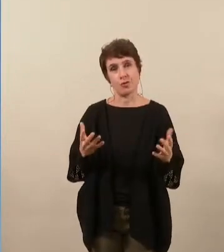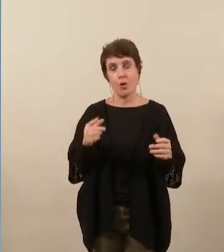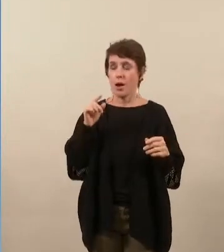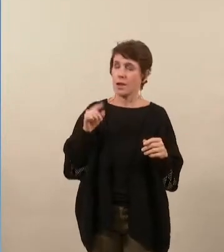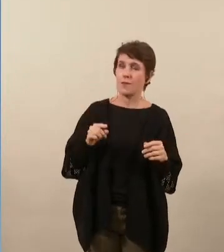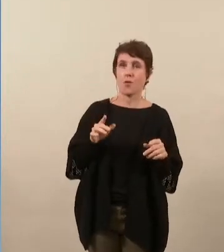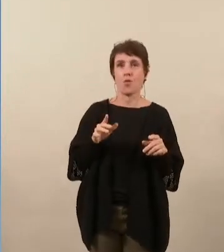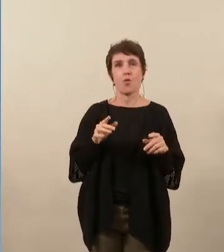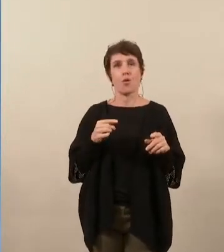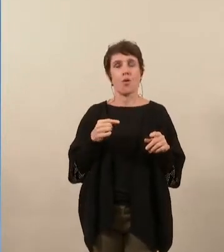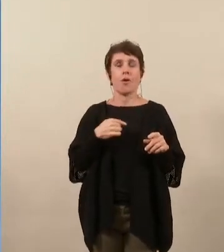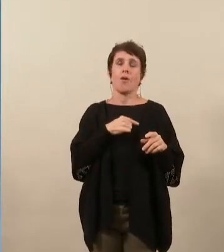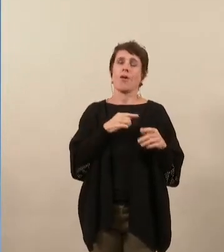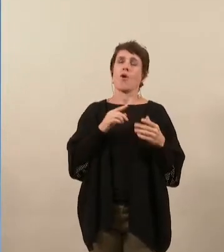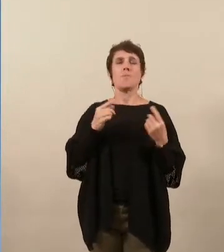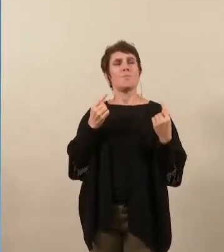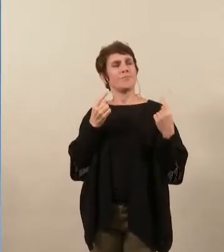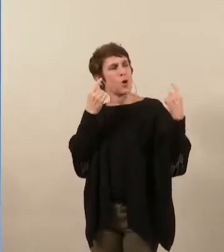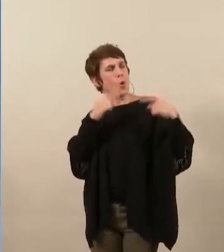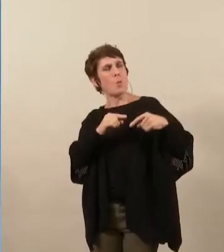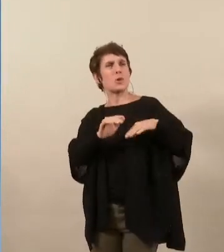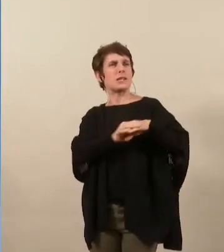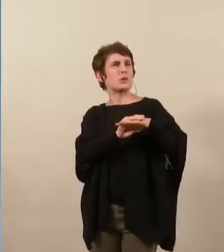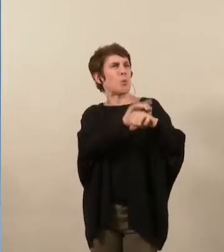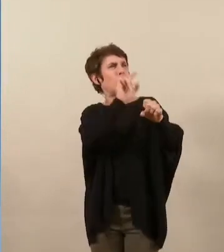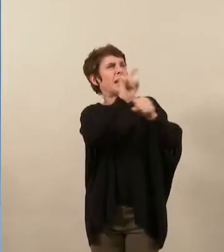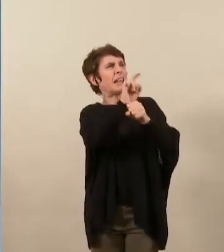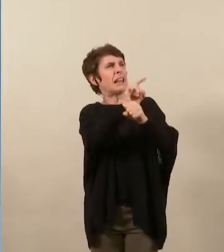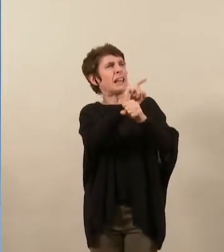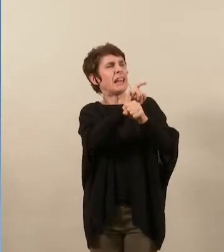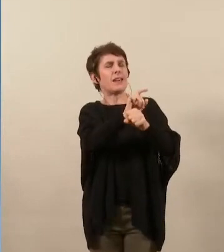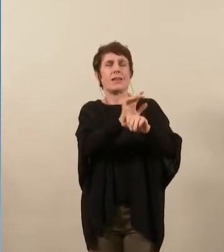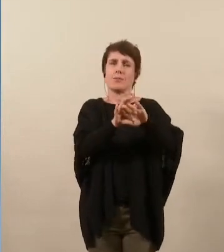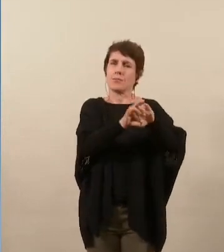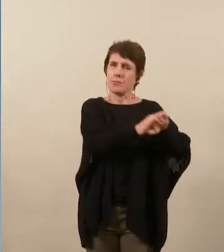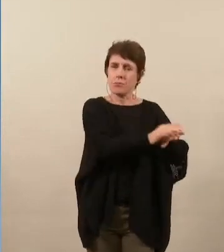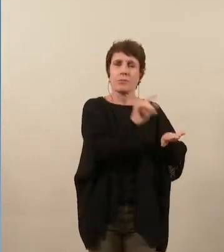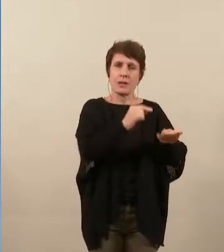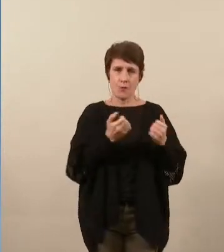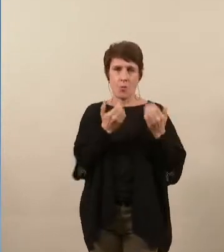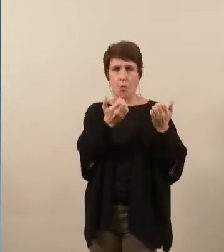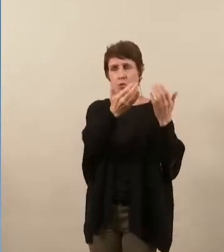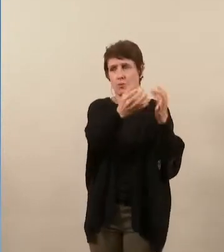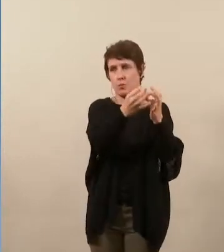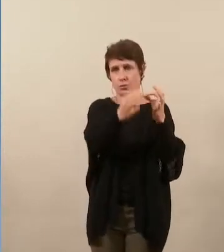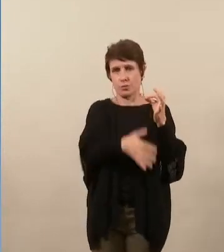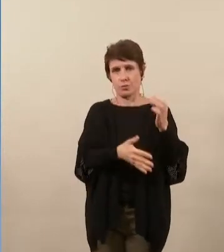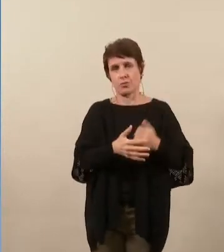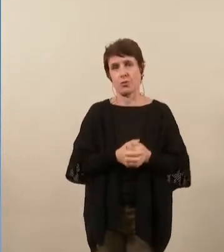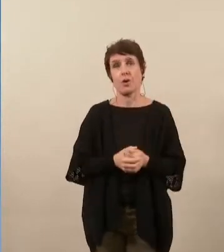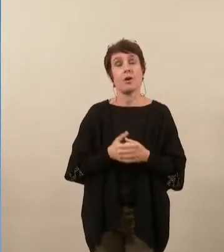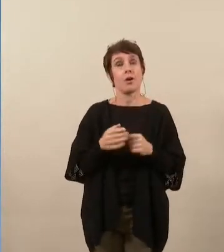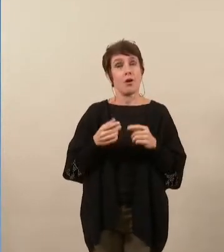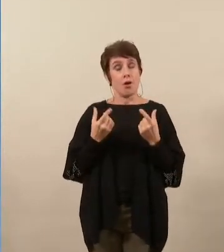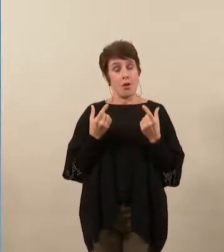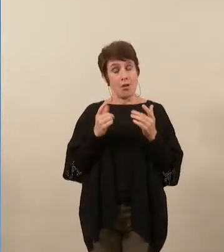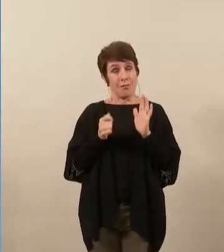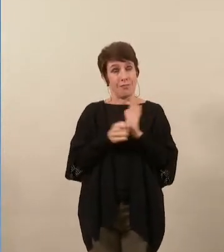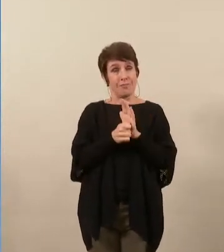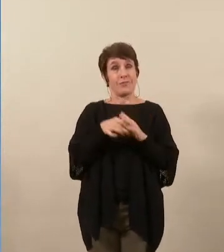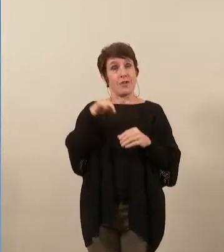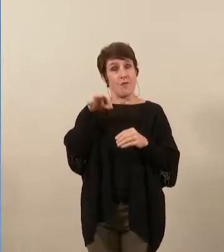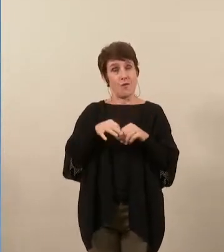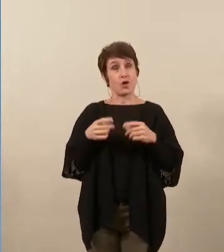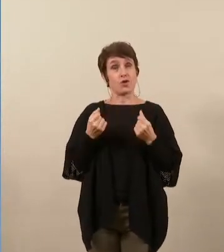opposition purement politicienne pour explorer des pistes d'économie durables. Nous l'avons fait au moment du vote du budget, en proposant